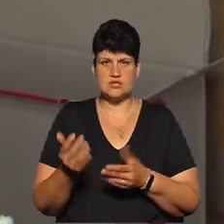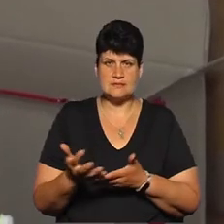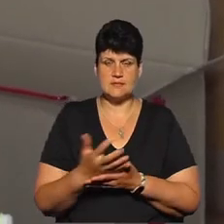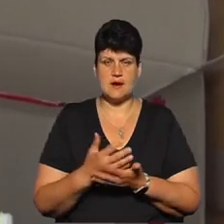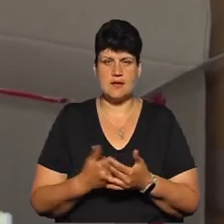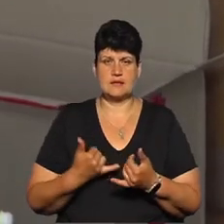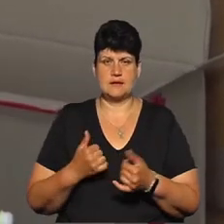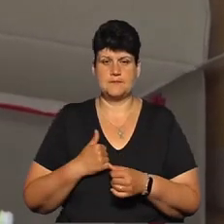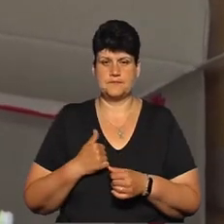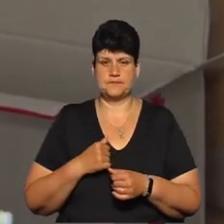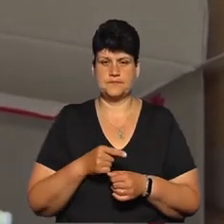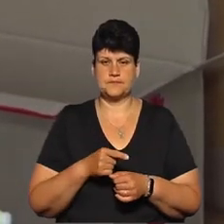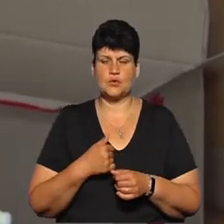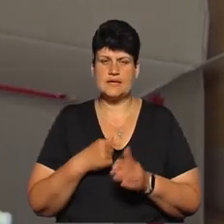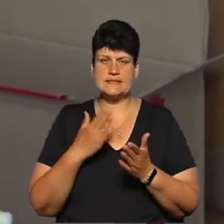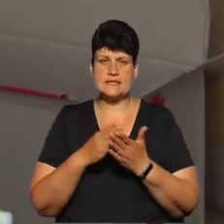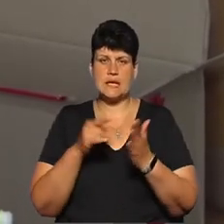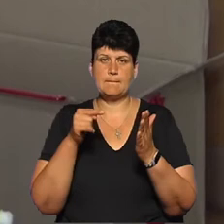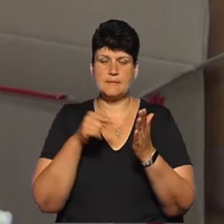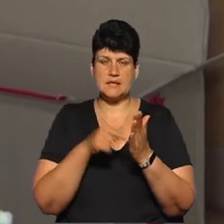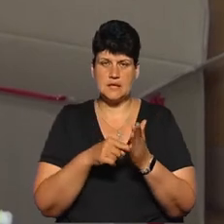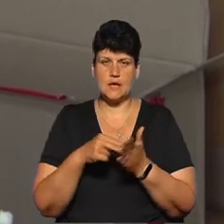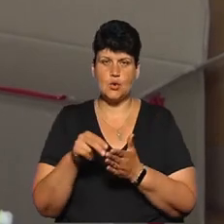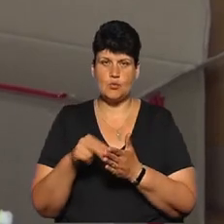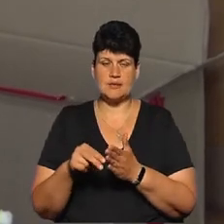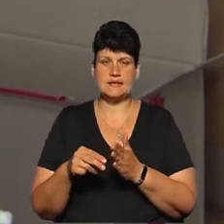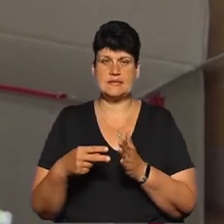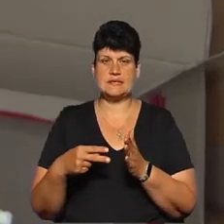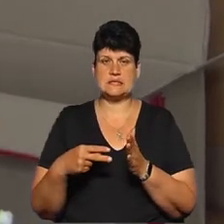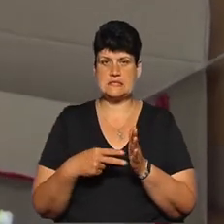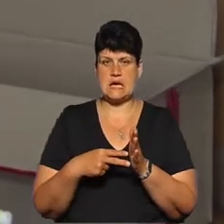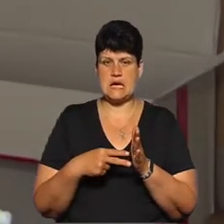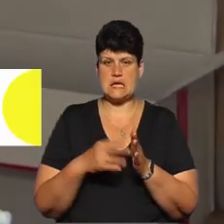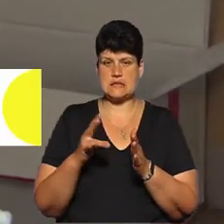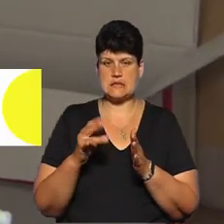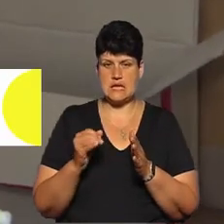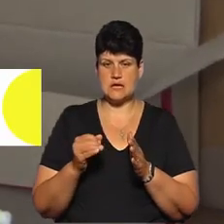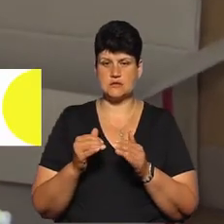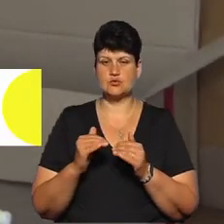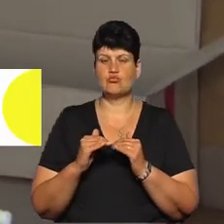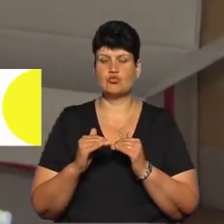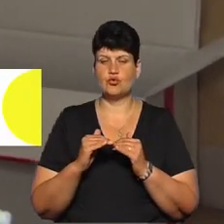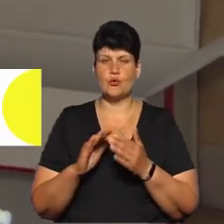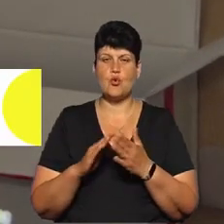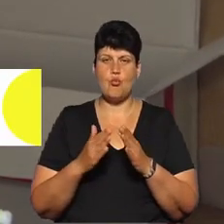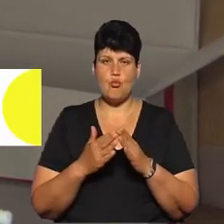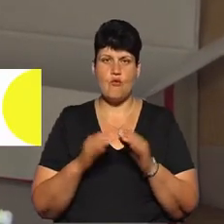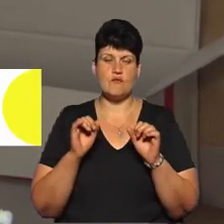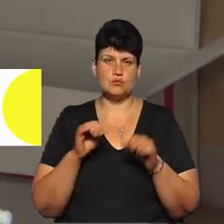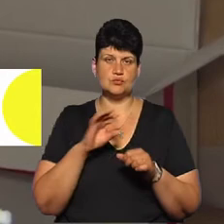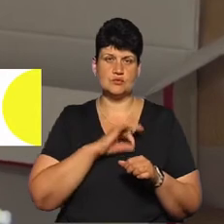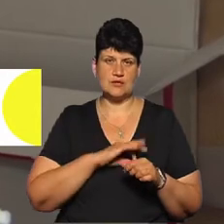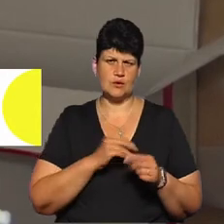нас зараз є мета купити для них зарядне, таке, що в таких польових умовах це дуже потрібна річ, і коштує вона